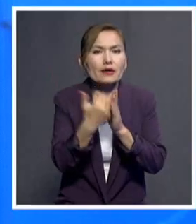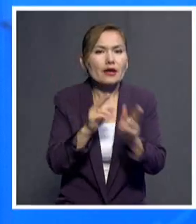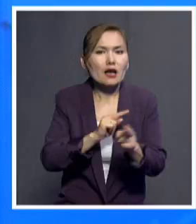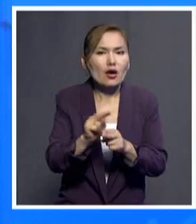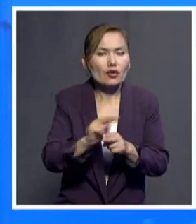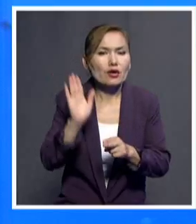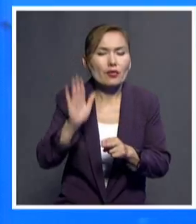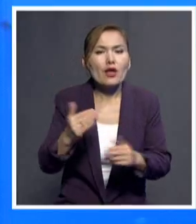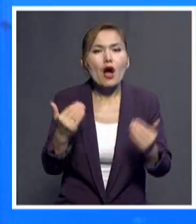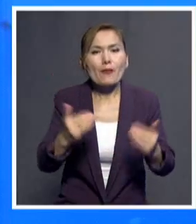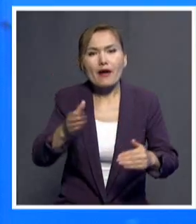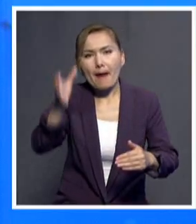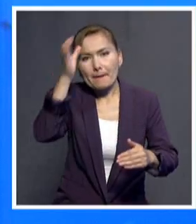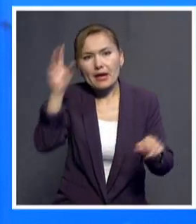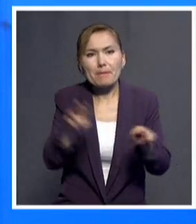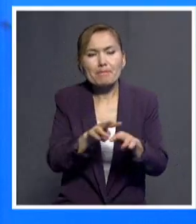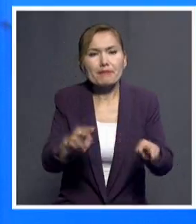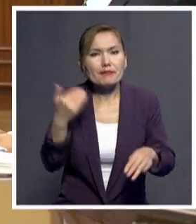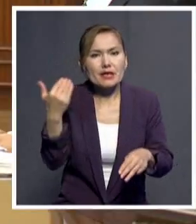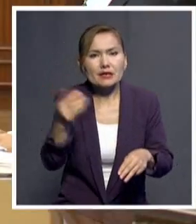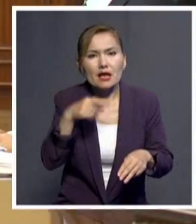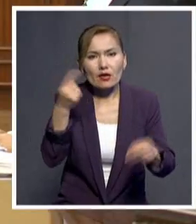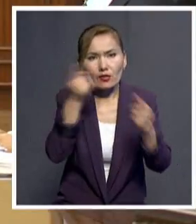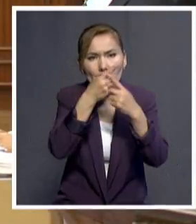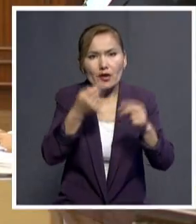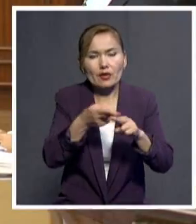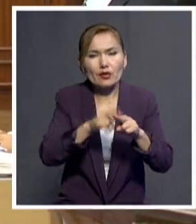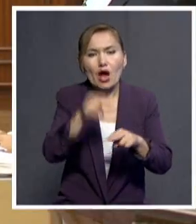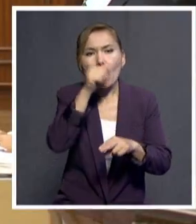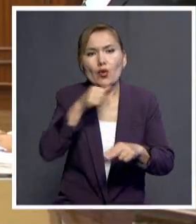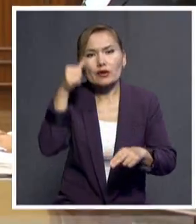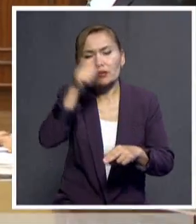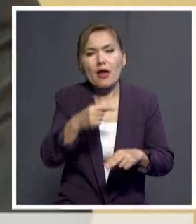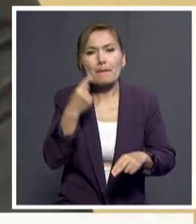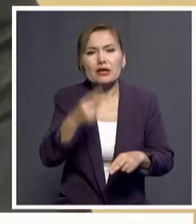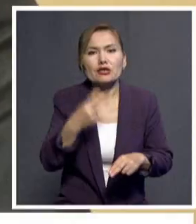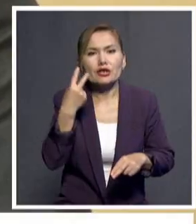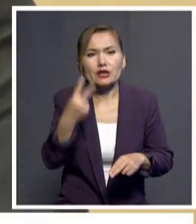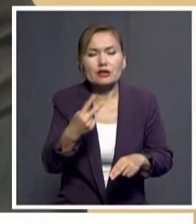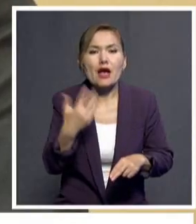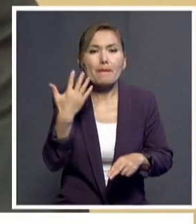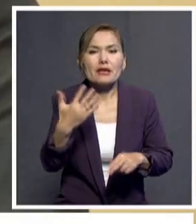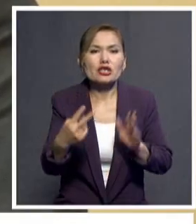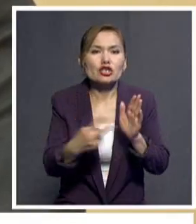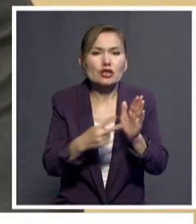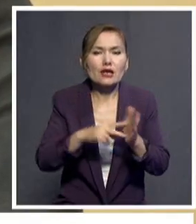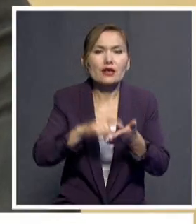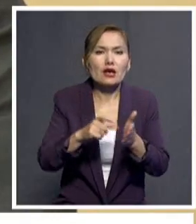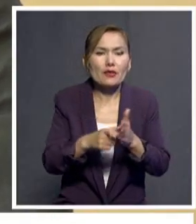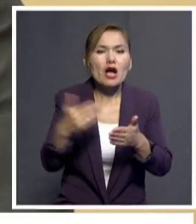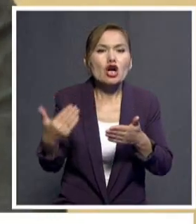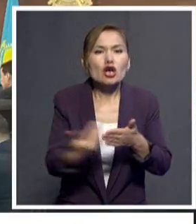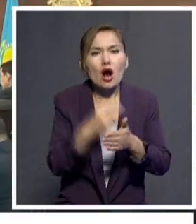ғылым министрі Ерлан Сағадиев үкімет отырысында мәлімдеді. Министр өткен жылы 1-ші, 2-ші, 5-ші және 7-ші сыныптар жаңа